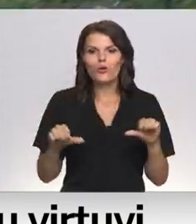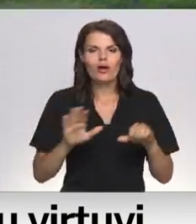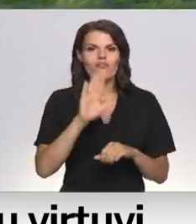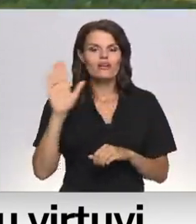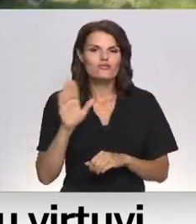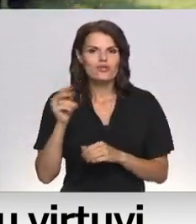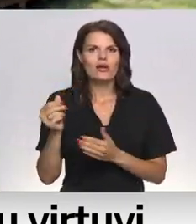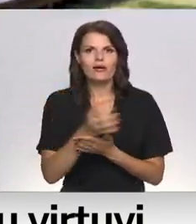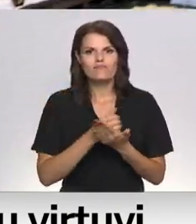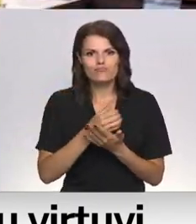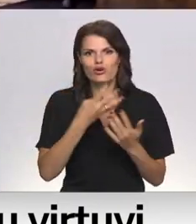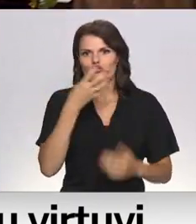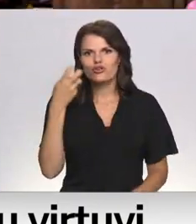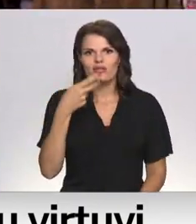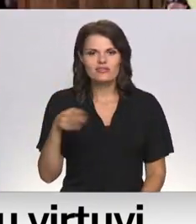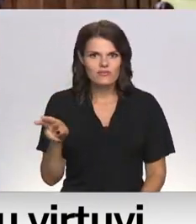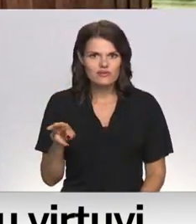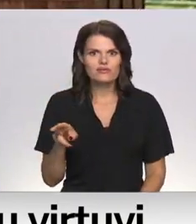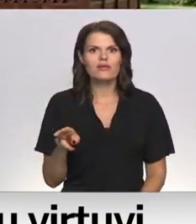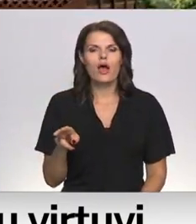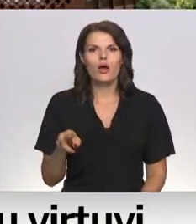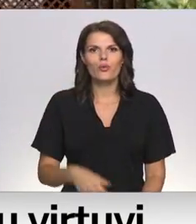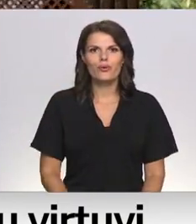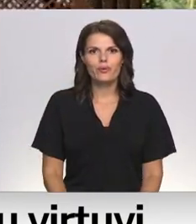tika vairāk nekā 400 eiro.